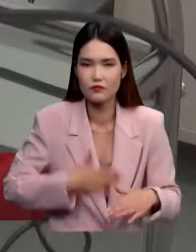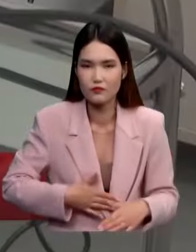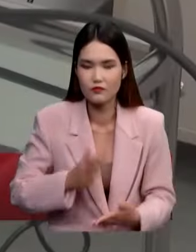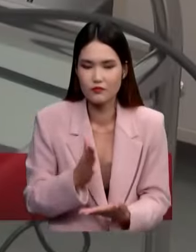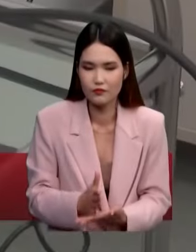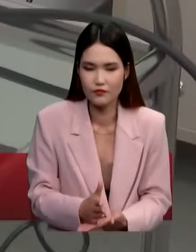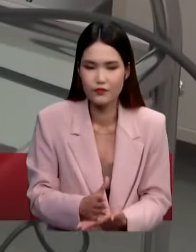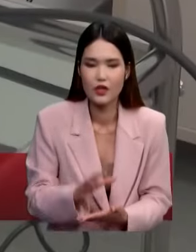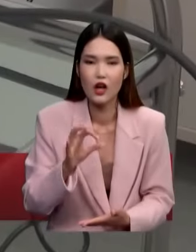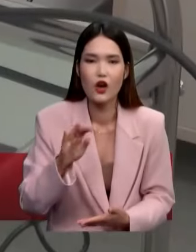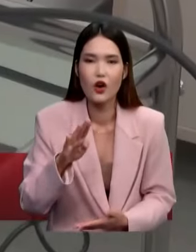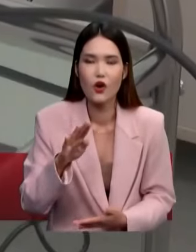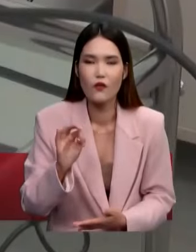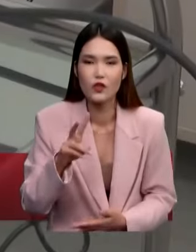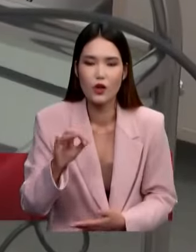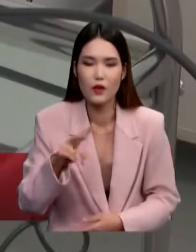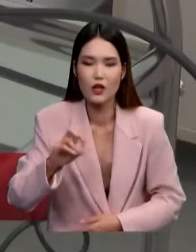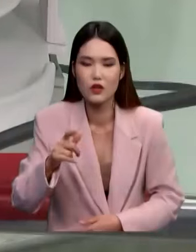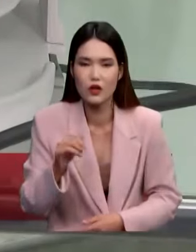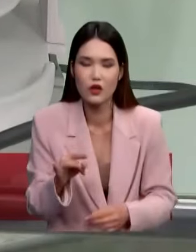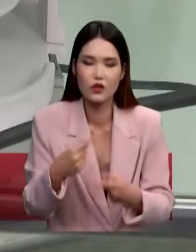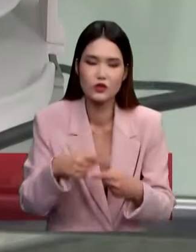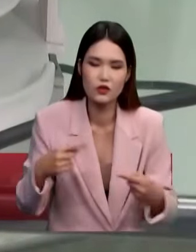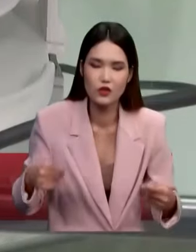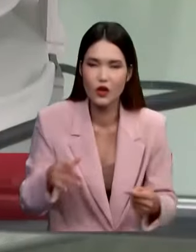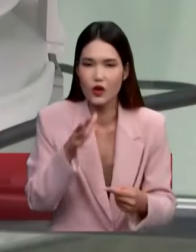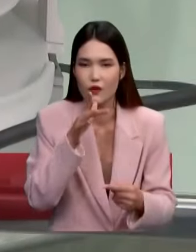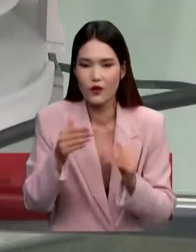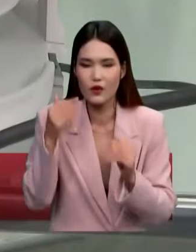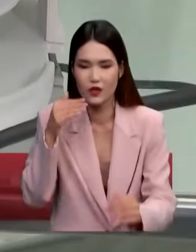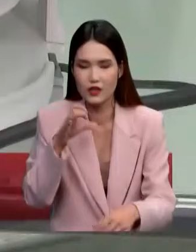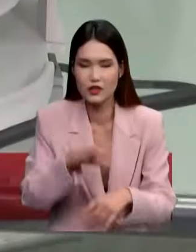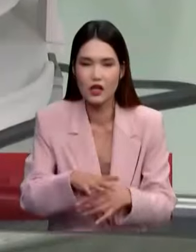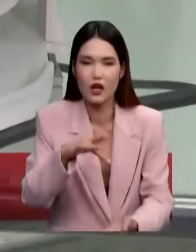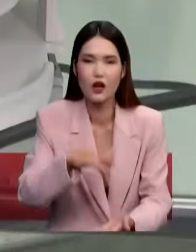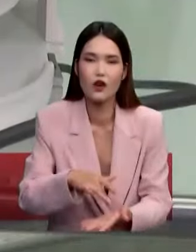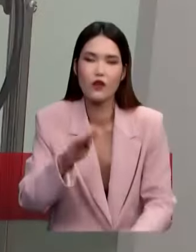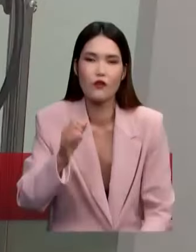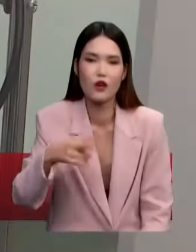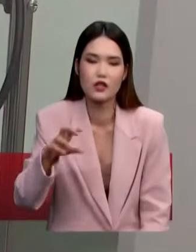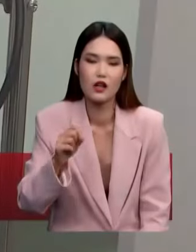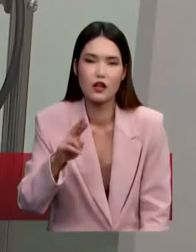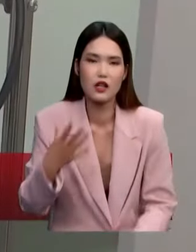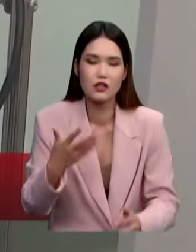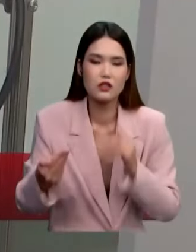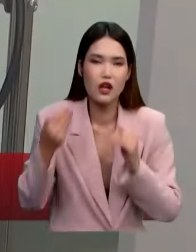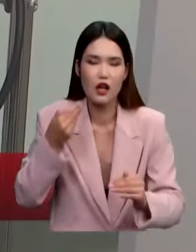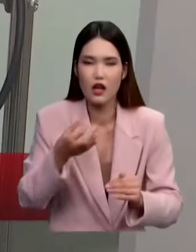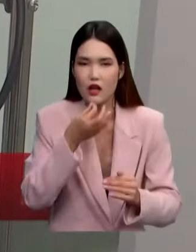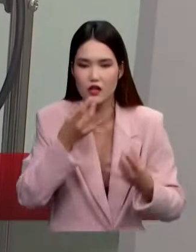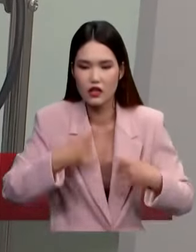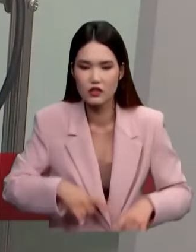спокойны. Офтальмологический лазер и непрямой офтальмоскоп также были переданы в центр фонда «Айала». Если раньше у недоношенных